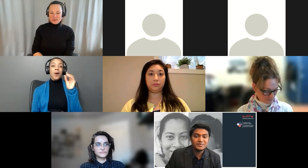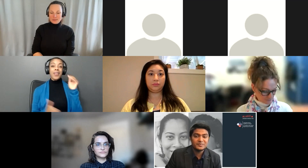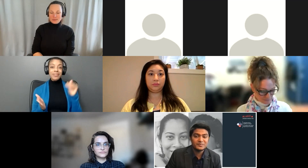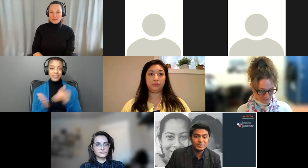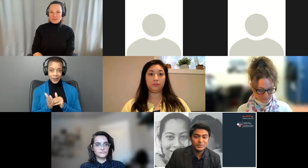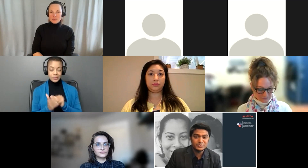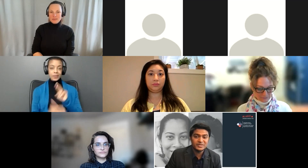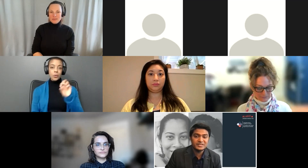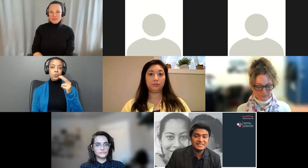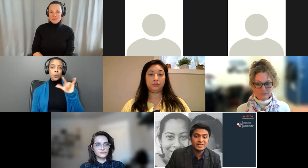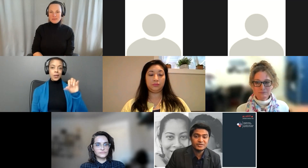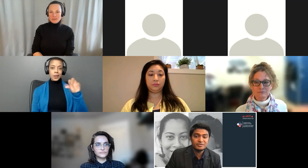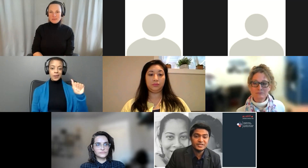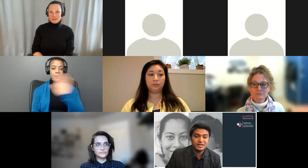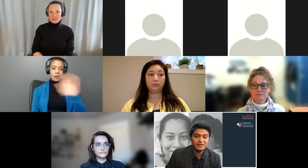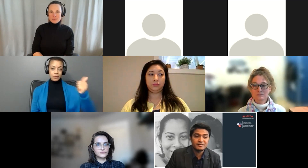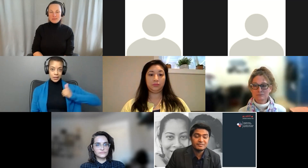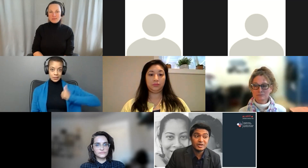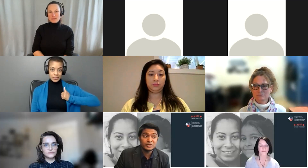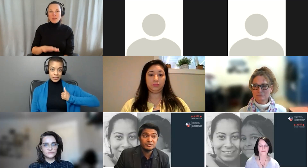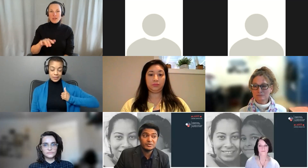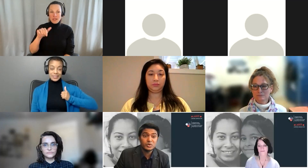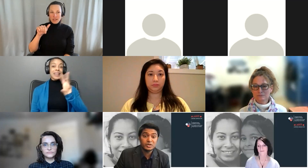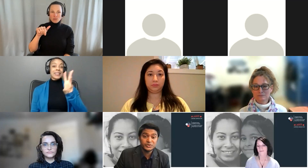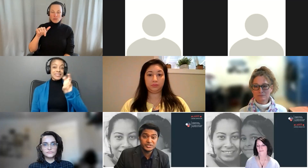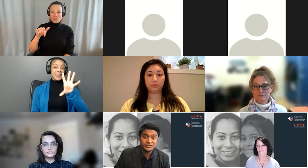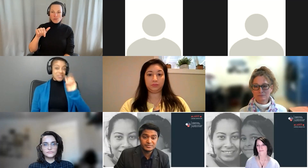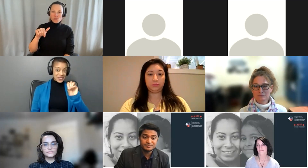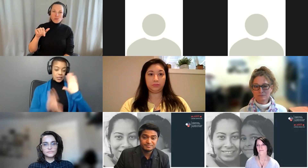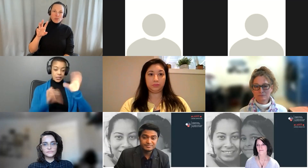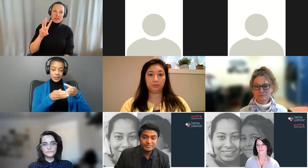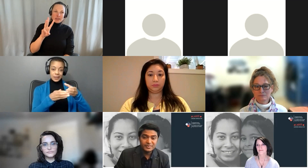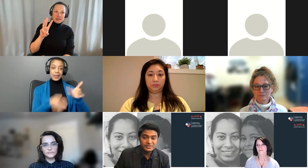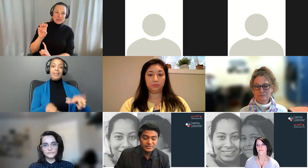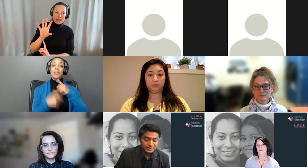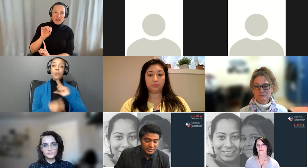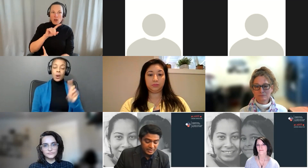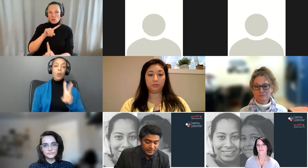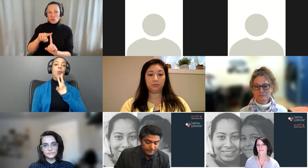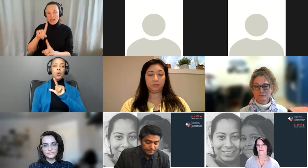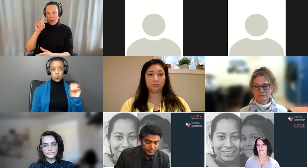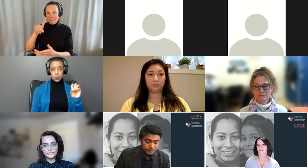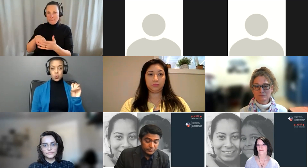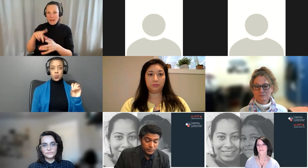seulement à peu près 1000 Rohingyas, 650 dans la région de